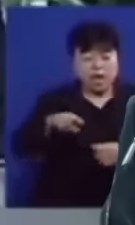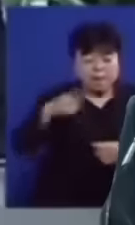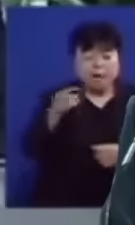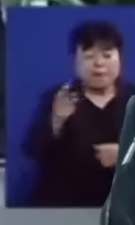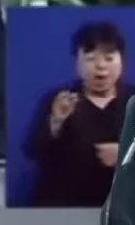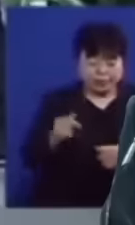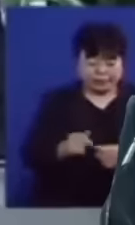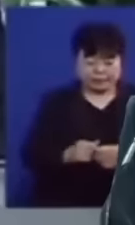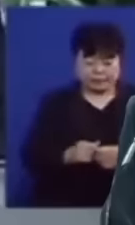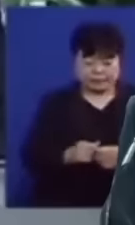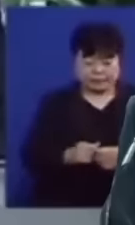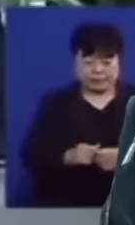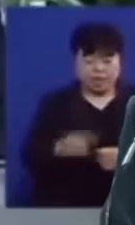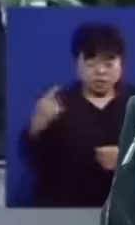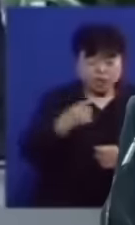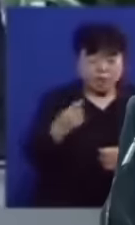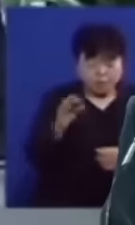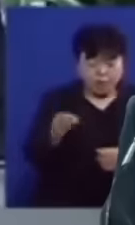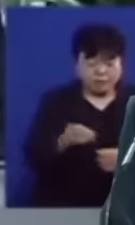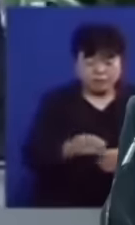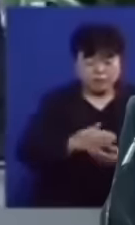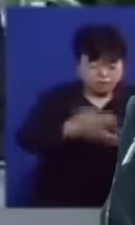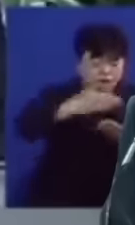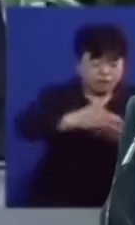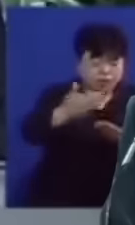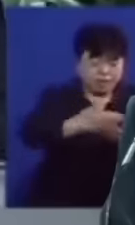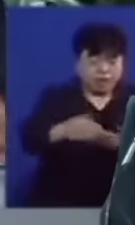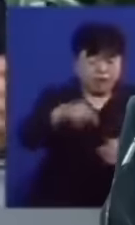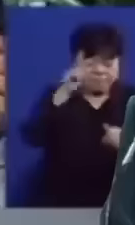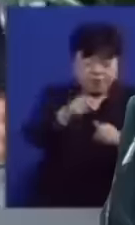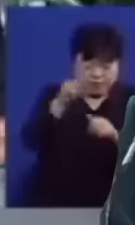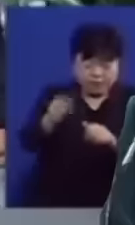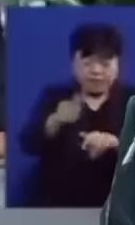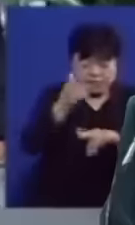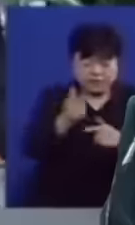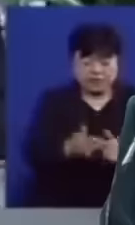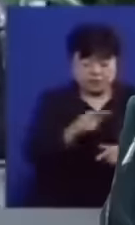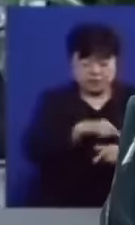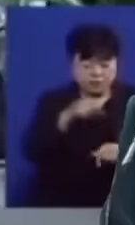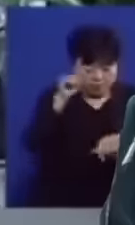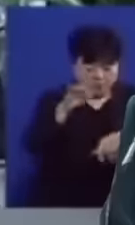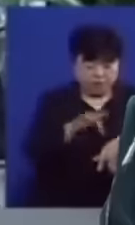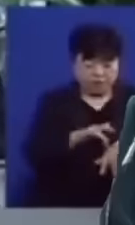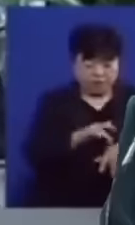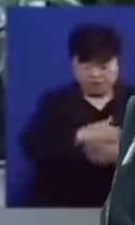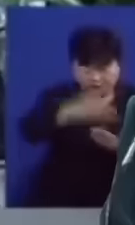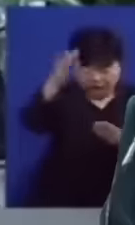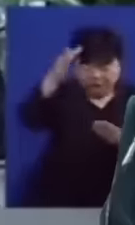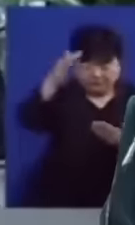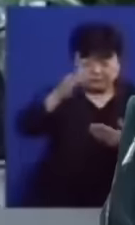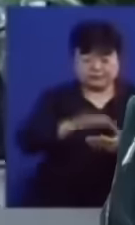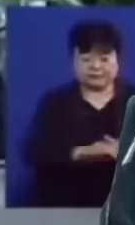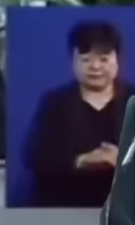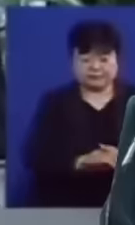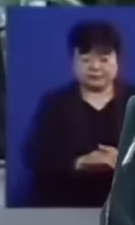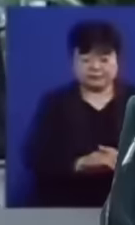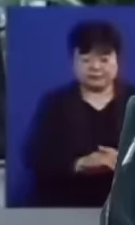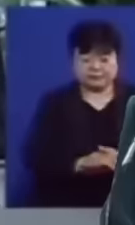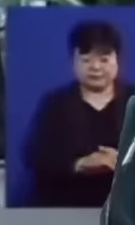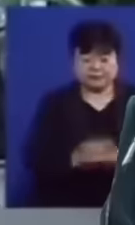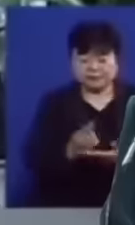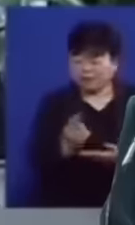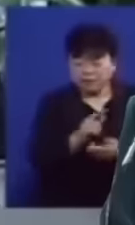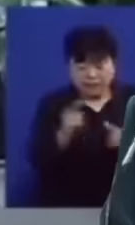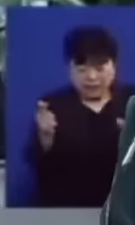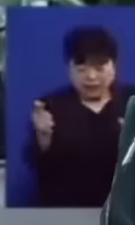100번이고 1000번이고 명령을 하라고요. 예수 이름으로 명하느니 물러가라. 안 물러갑니다.